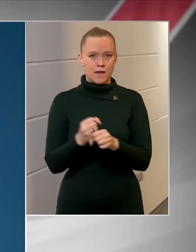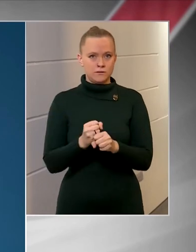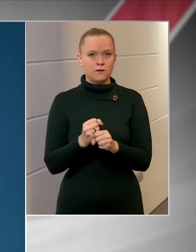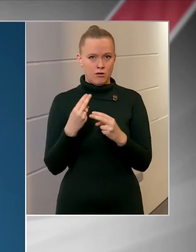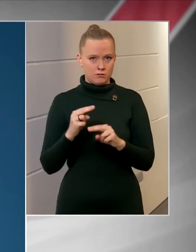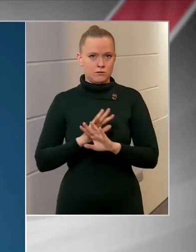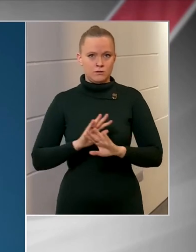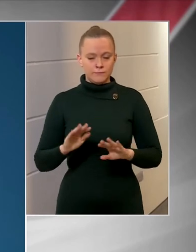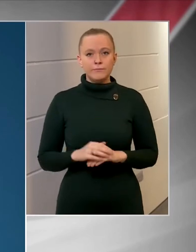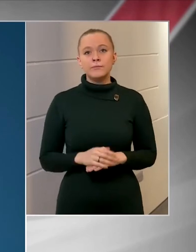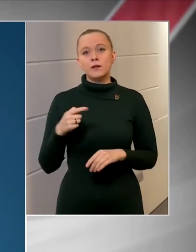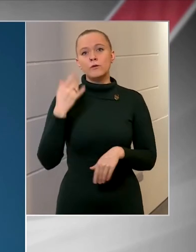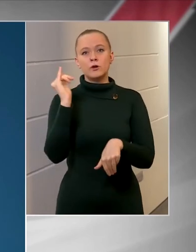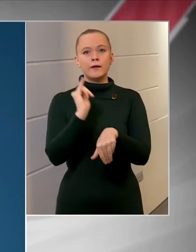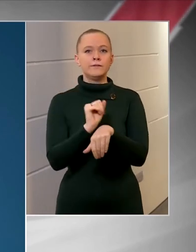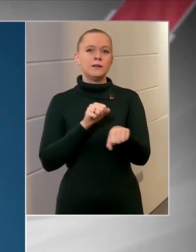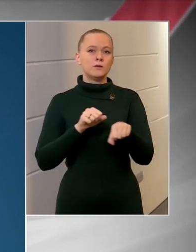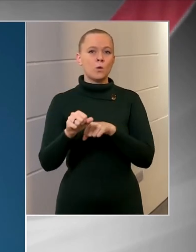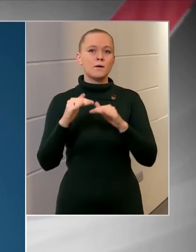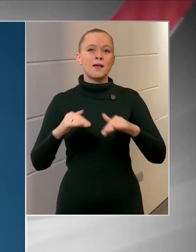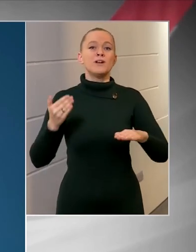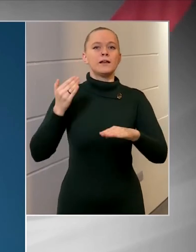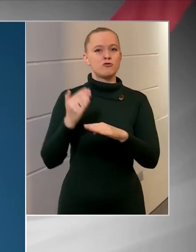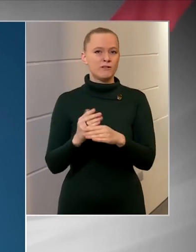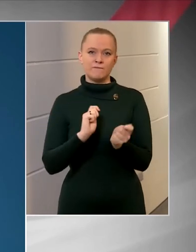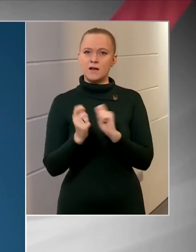tartja fenn, és a jövő heti kormányülésig ebben változás nem várható.